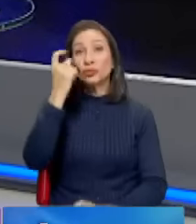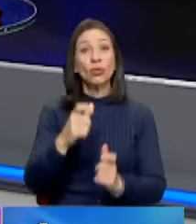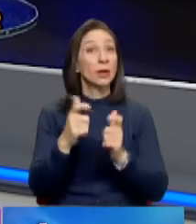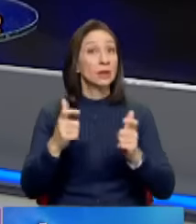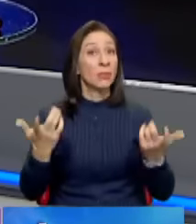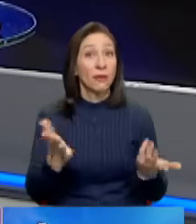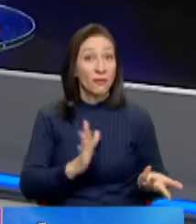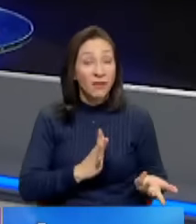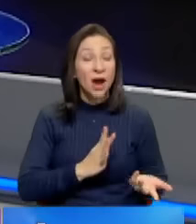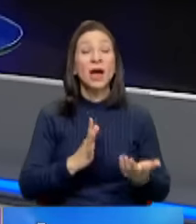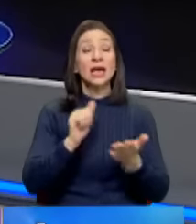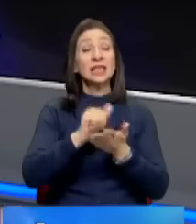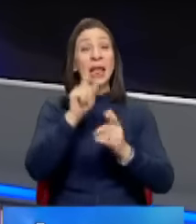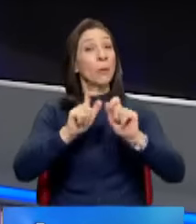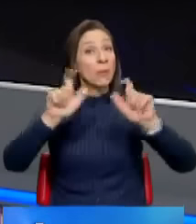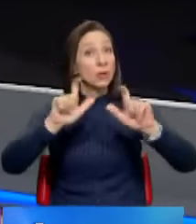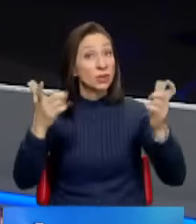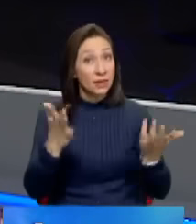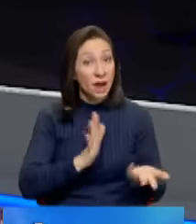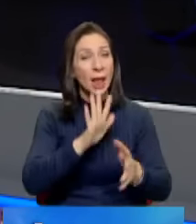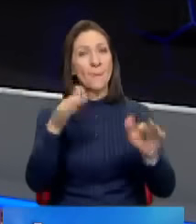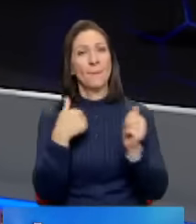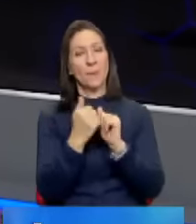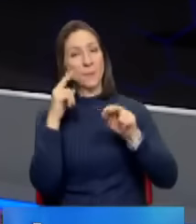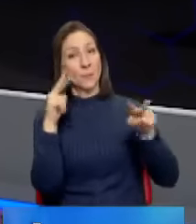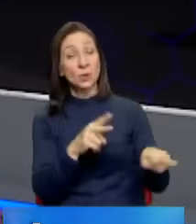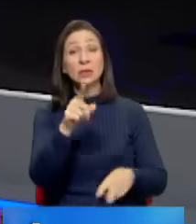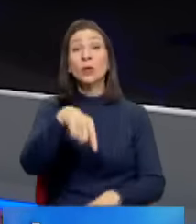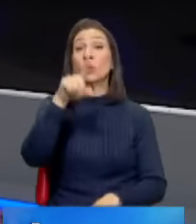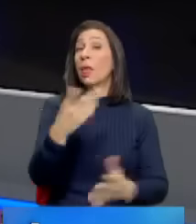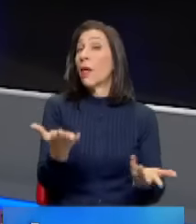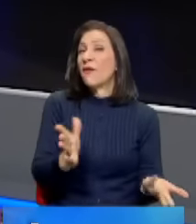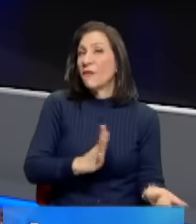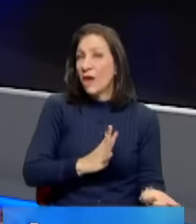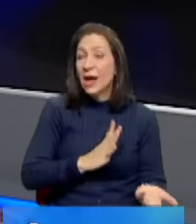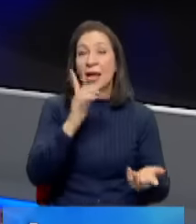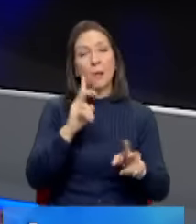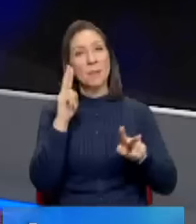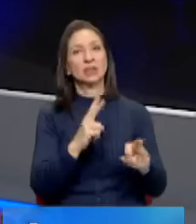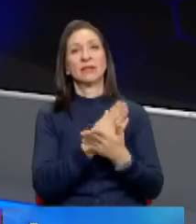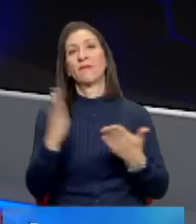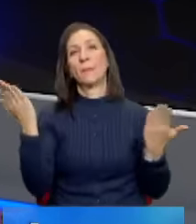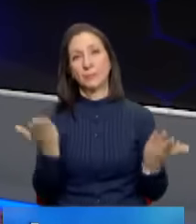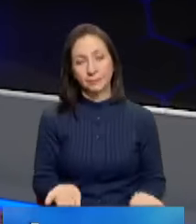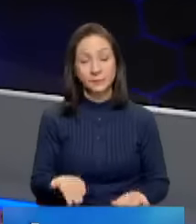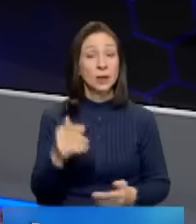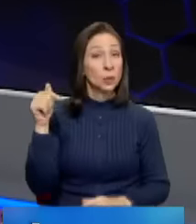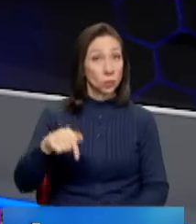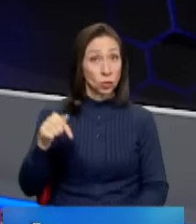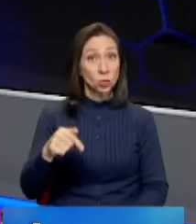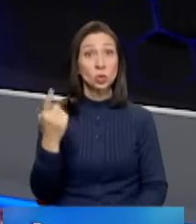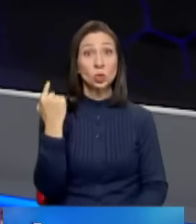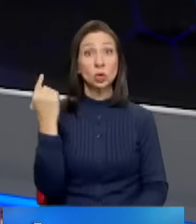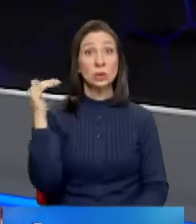gelişmelerine, gazetelerin ilk manşetlerine ilk bakışta birlikte bakıyoruz. Ve sizin gündeminizde ne varsa ilk bakışta yer almaya devam ediyor. Bugün